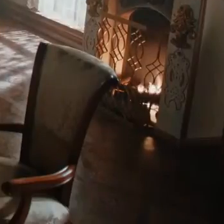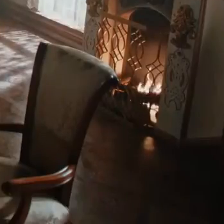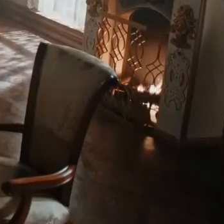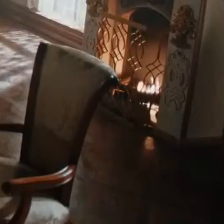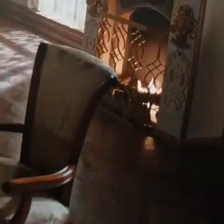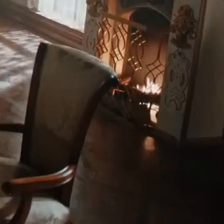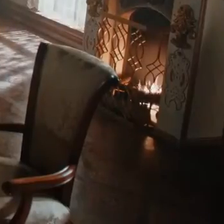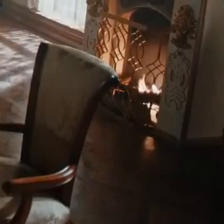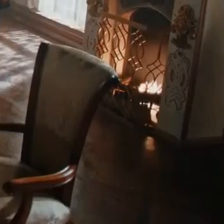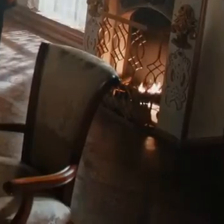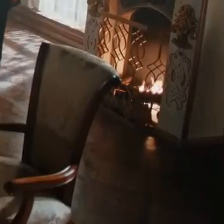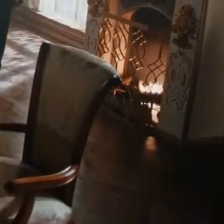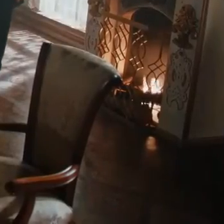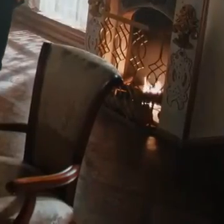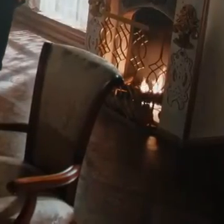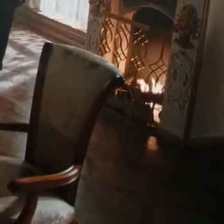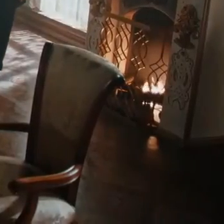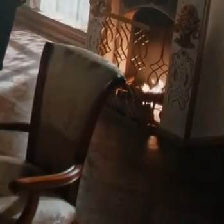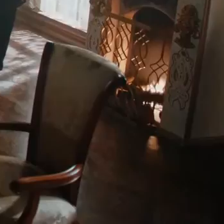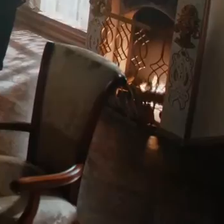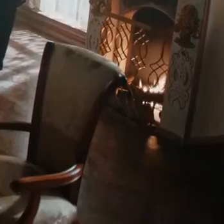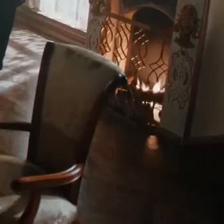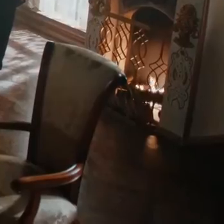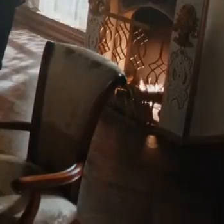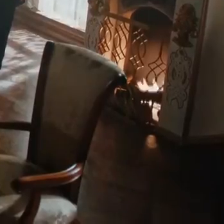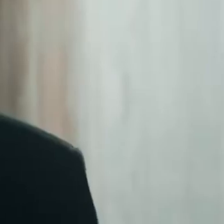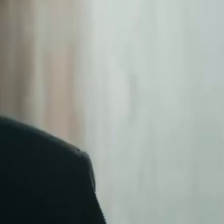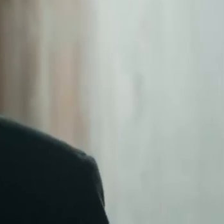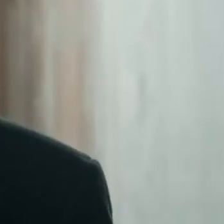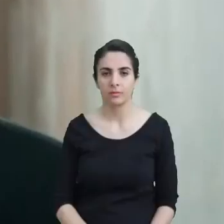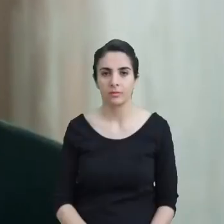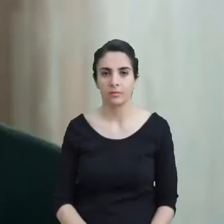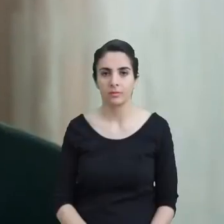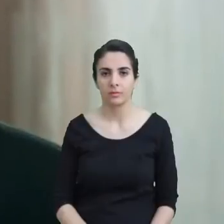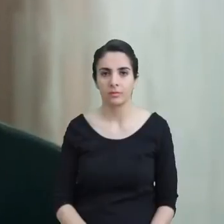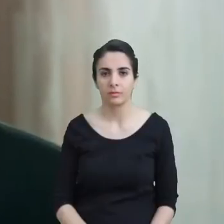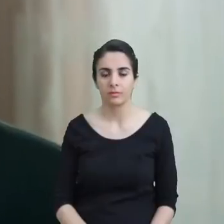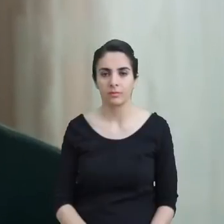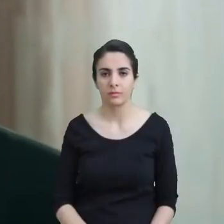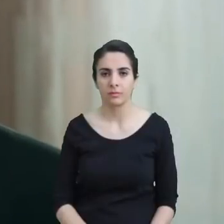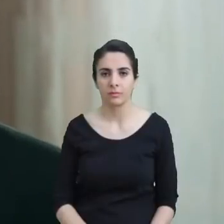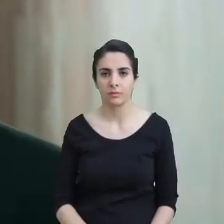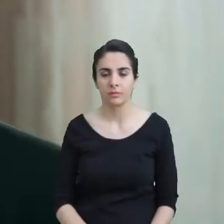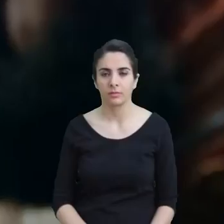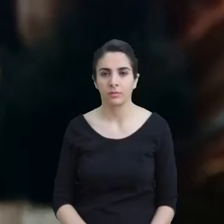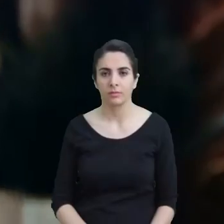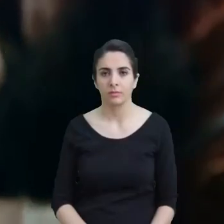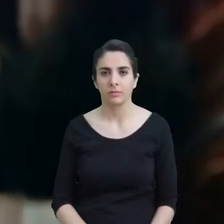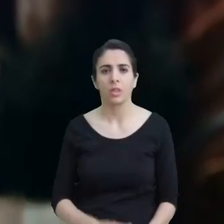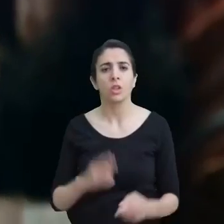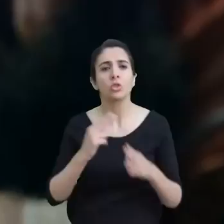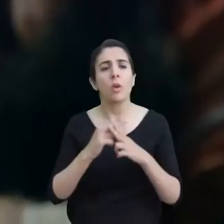Sadrazam Kur'an'a uzandı. O da alıp öptü, alnına koydu. Sultan kadıya döndü. Dens yırtkanlar tutula.